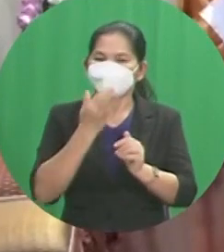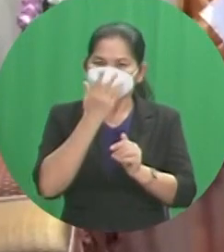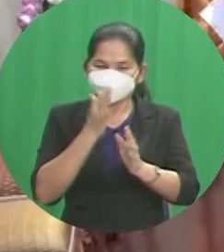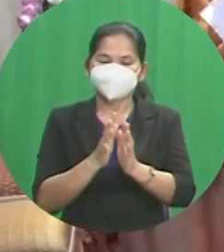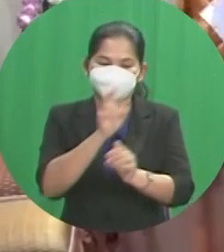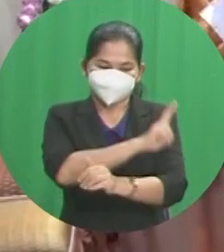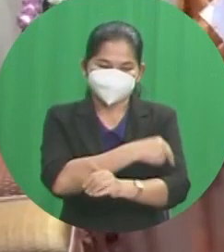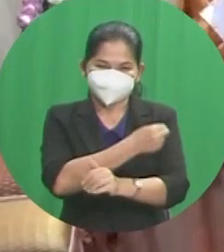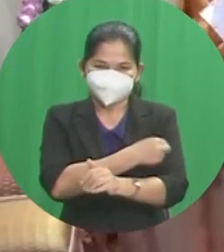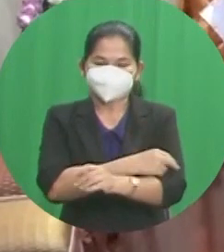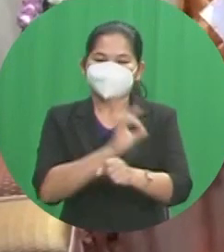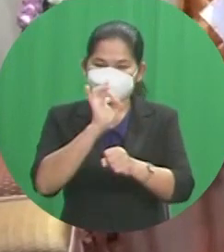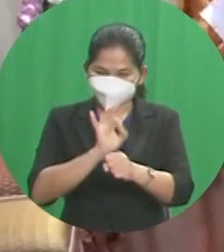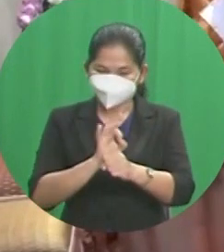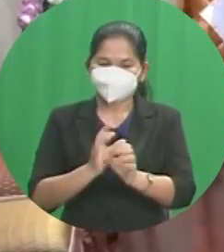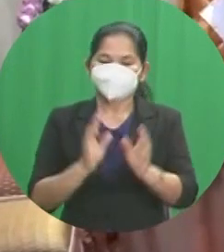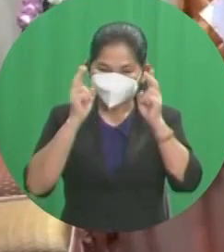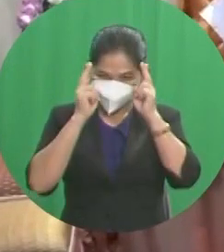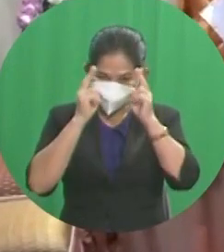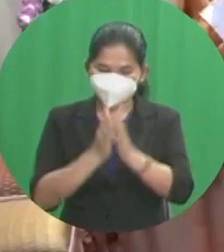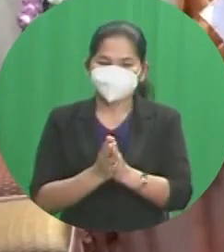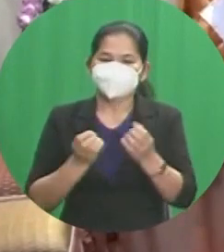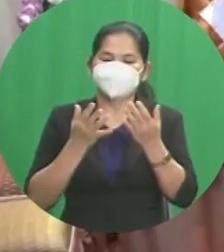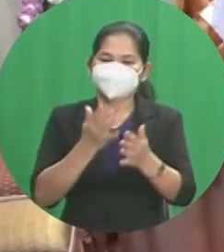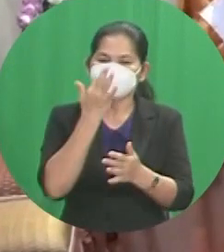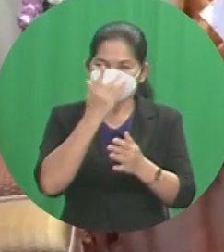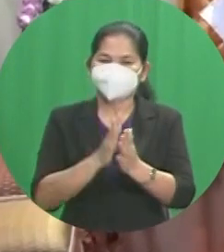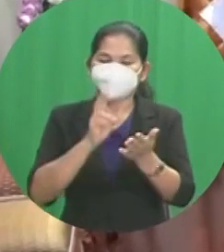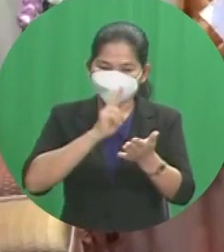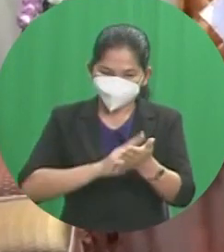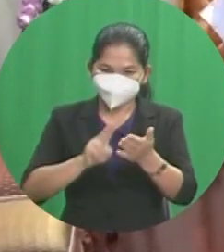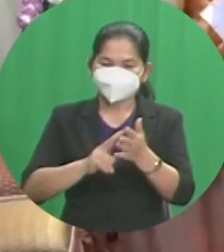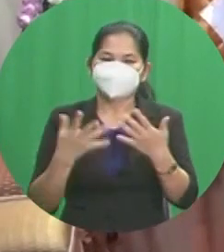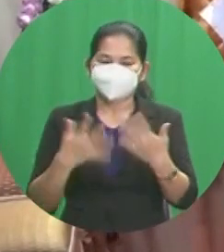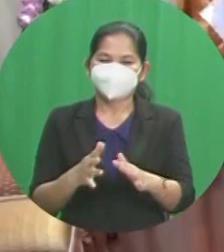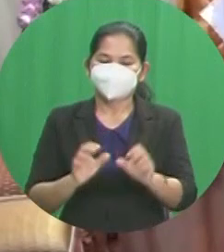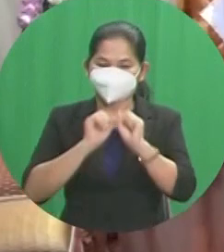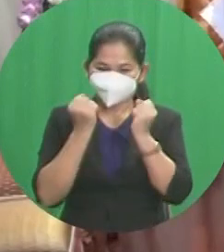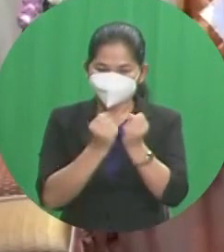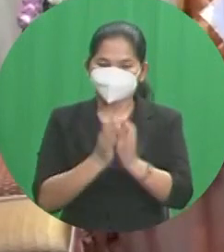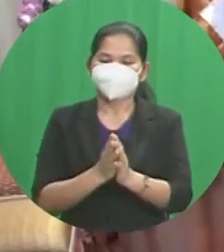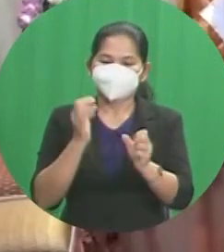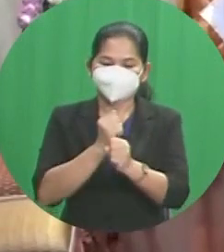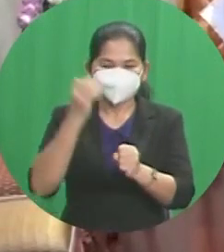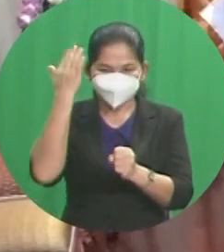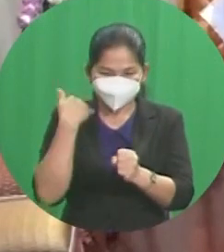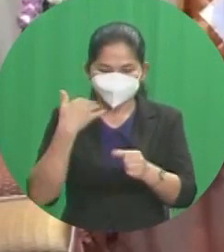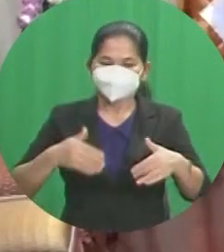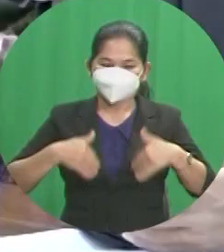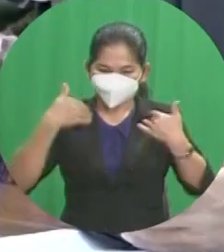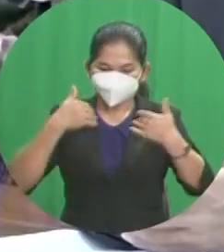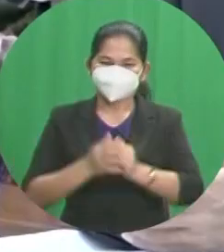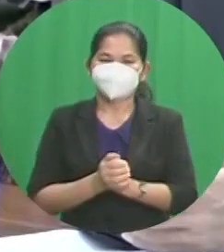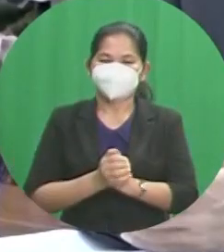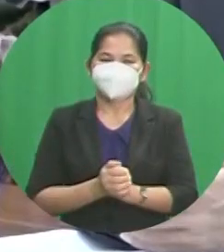សុខាភិបាលពាណិជ្ជកម្មអប់រំគុណភាពទឹកស្អាតនិងអនាម័យគាំពារសង្គមកិច្ចការនារីយុវជ